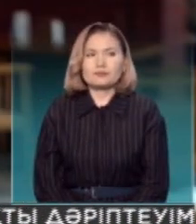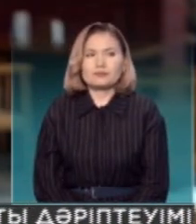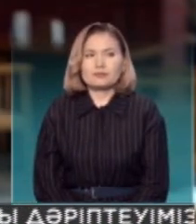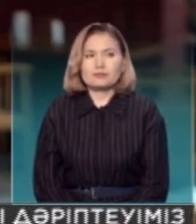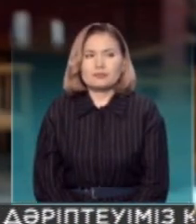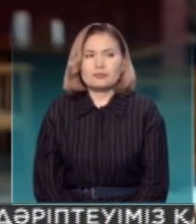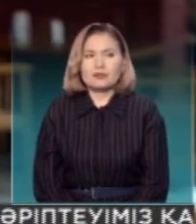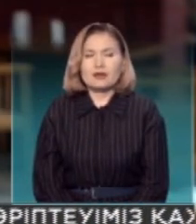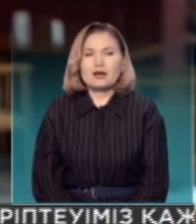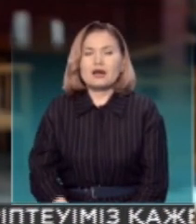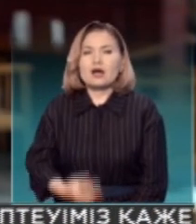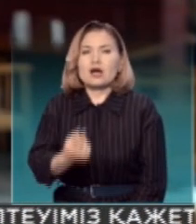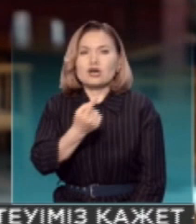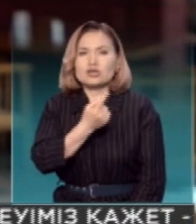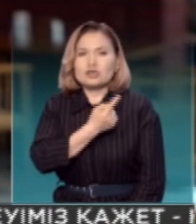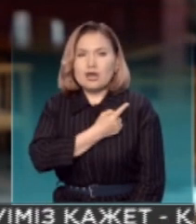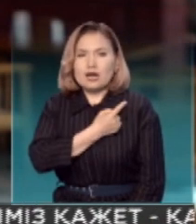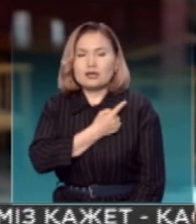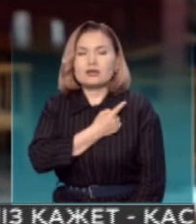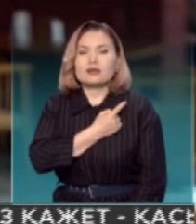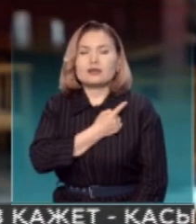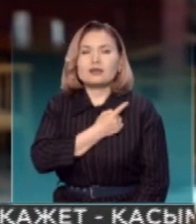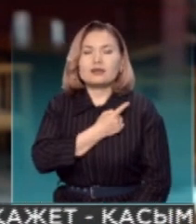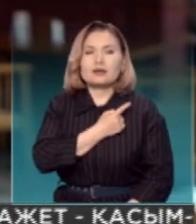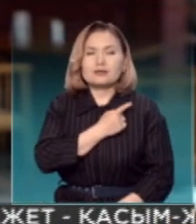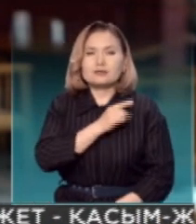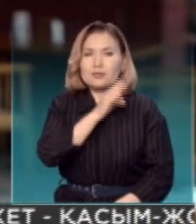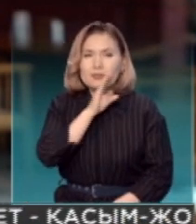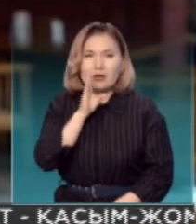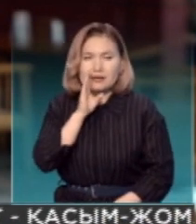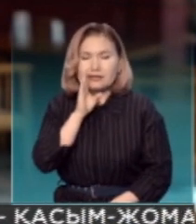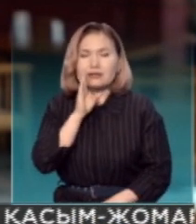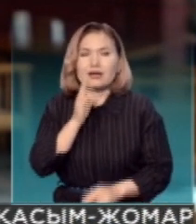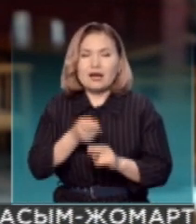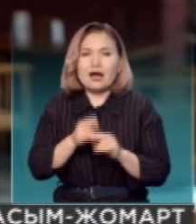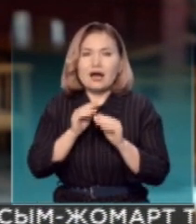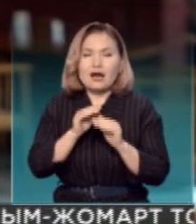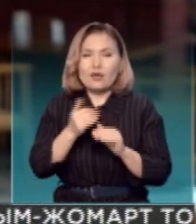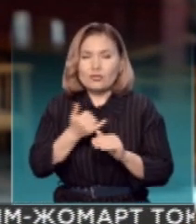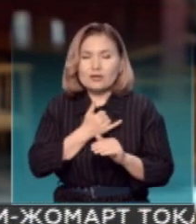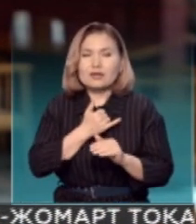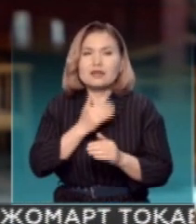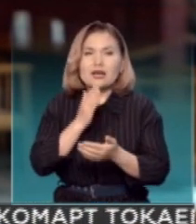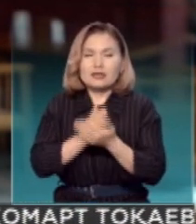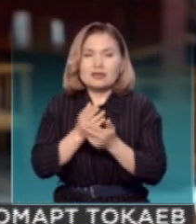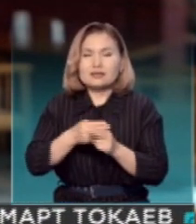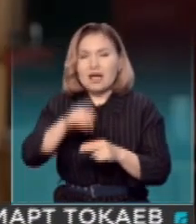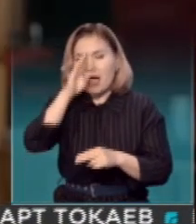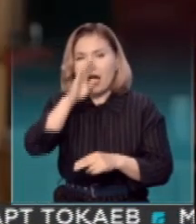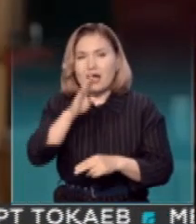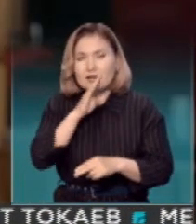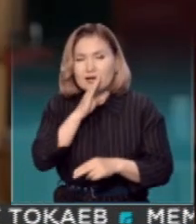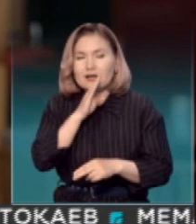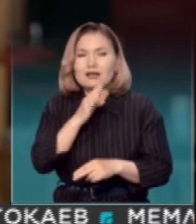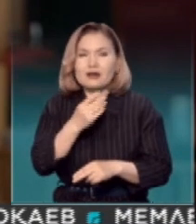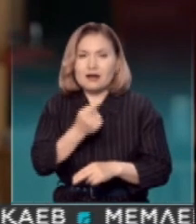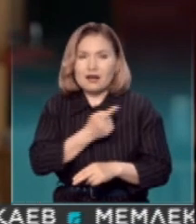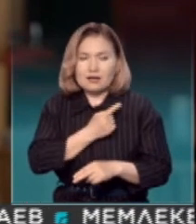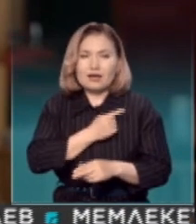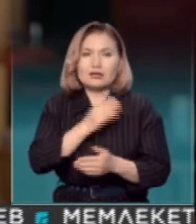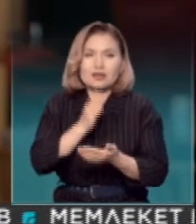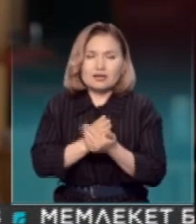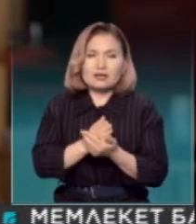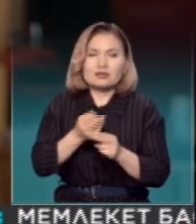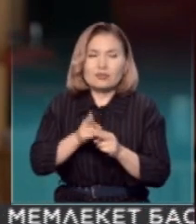аналар деп айтамыз ғой, бірақ жалғыз басты әкелердің саны білесіз бе қанша екенін. Олар мұңын айтпайды ешқашанда. Мысалы, ұстаздың орны бір